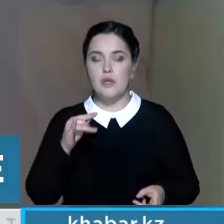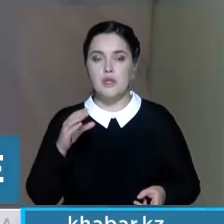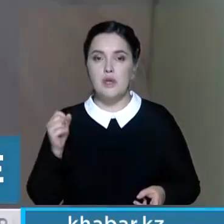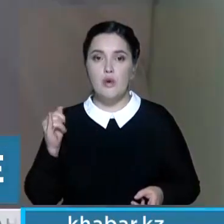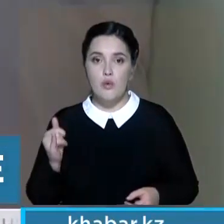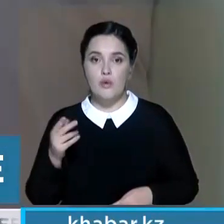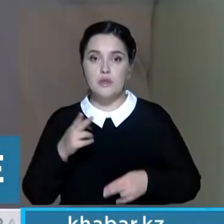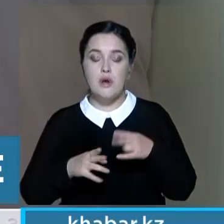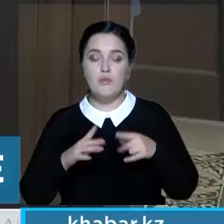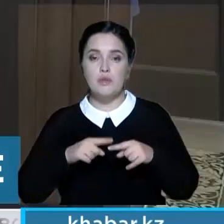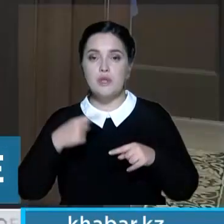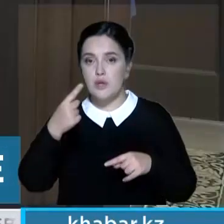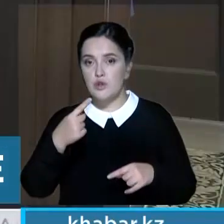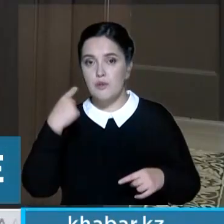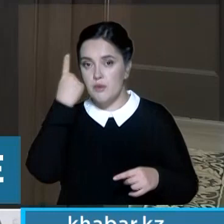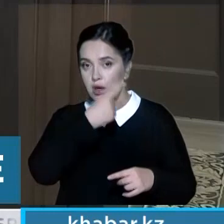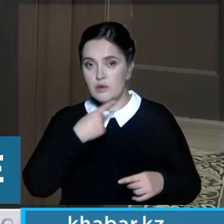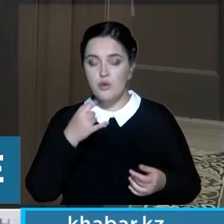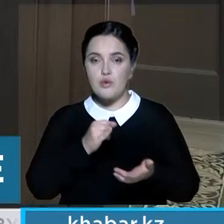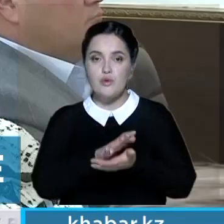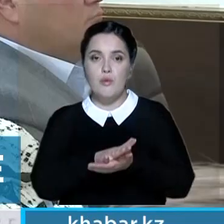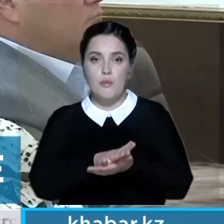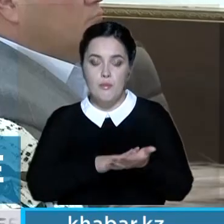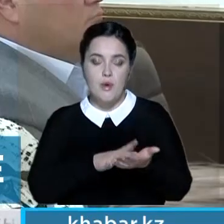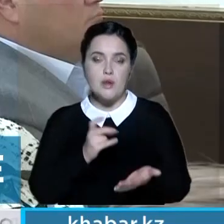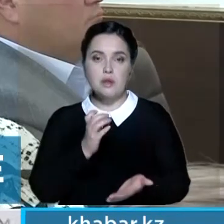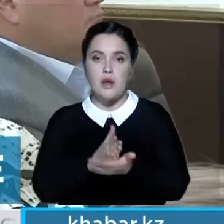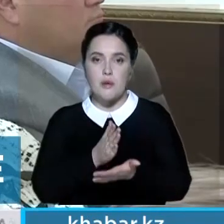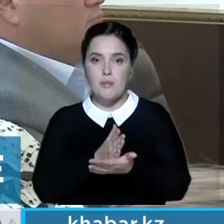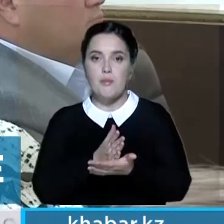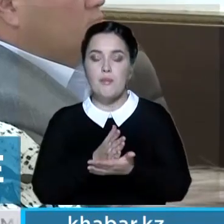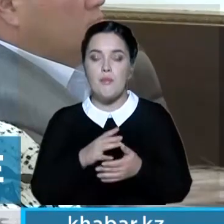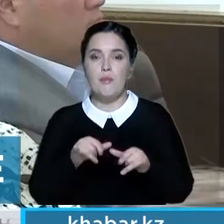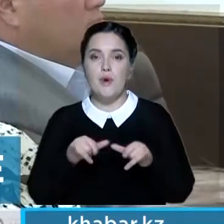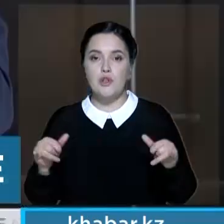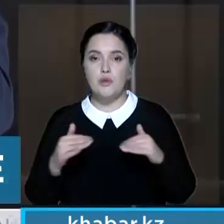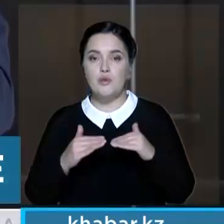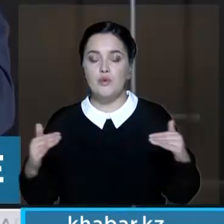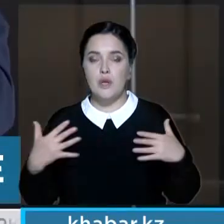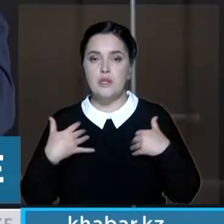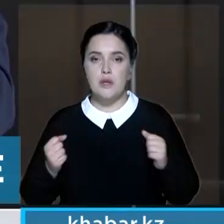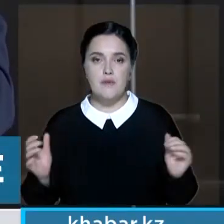ее обещают в следующем году. Также продолжаются мероприятия, направленные на повышение уровня здравоохранения.